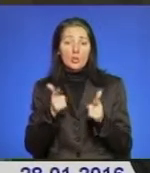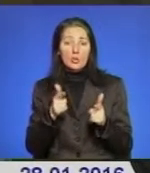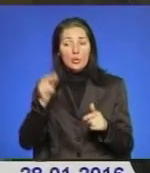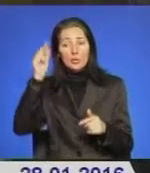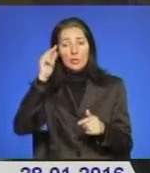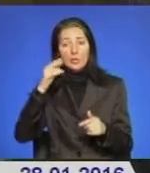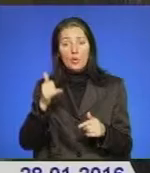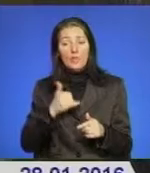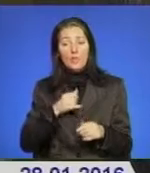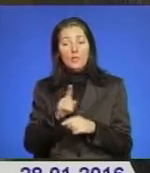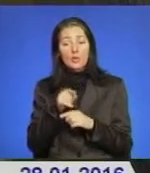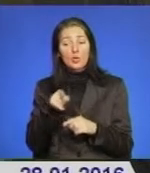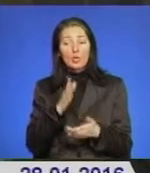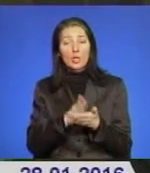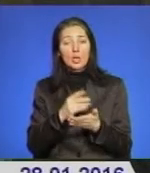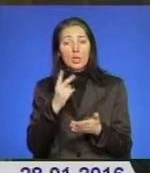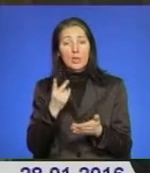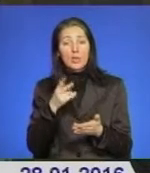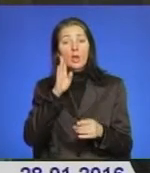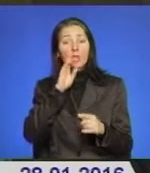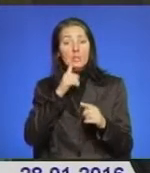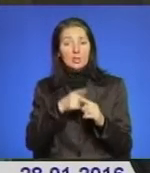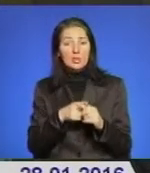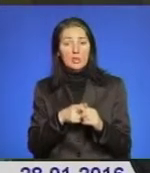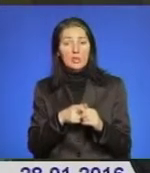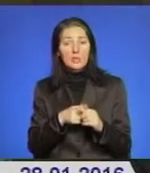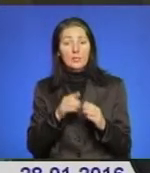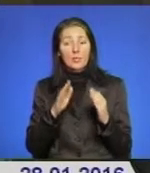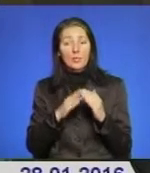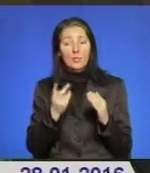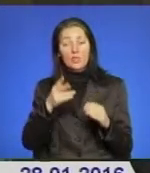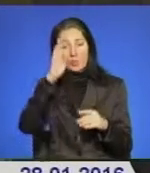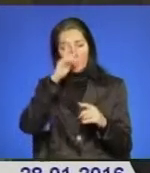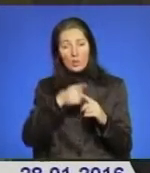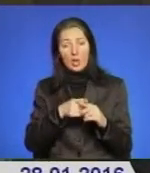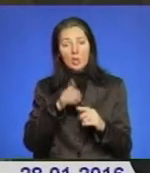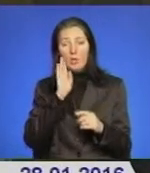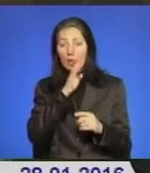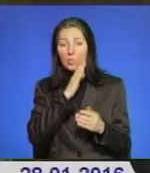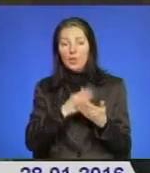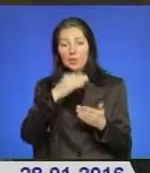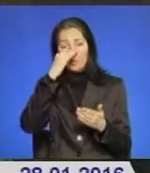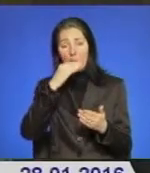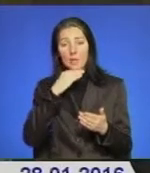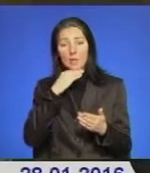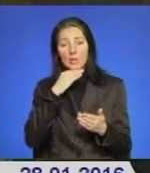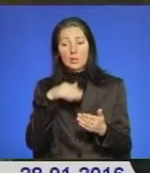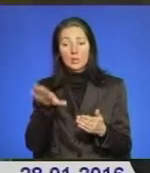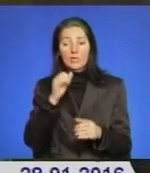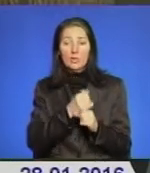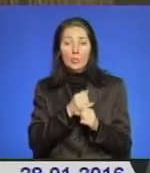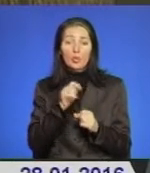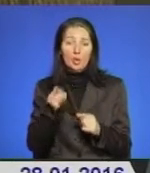в Тернополі тут є дві сестри, а вдома два брата. Мама є, папа є, всі працюють